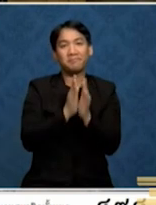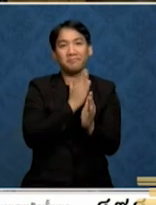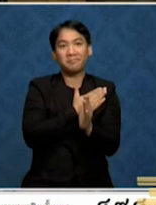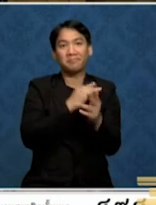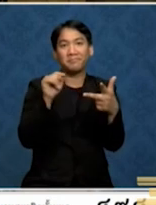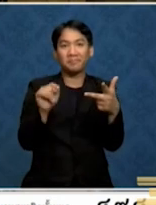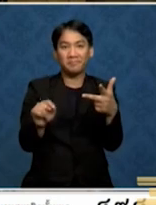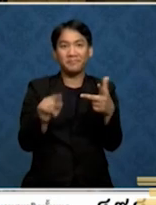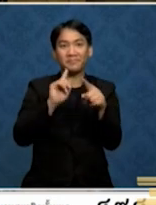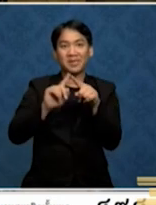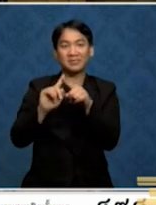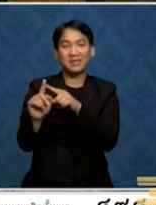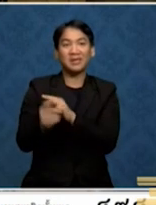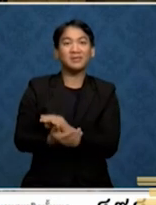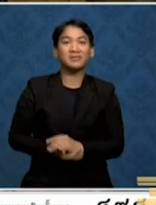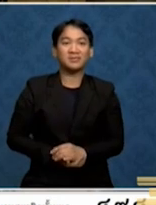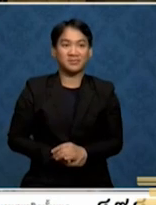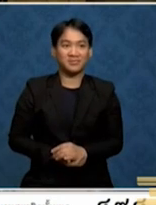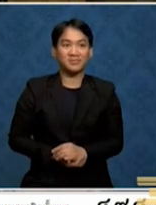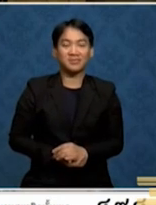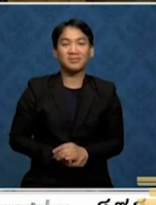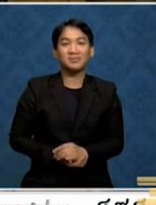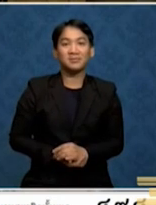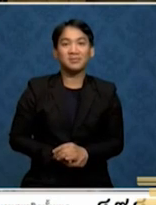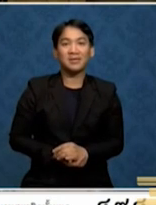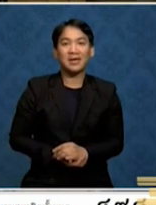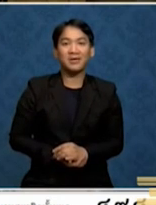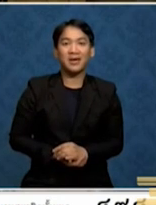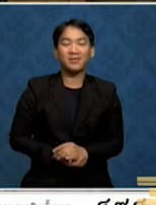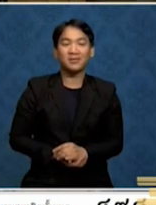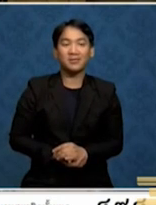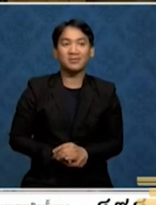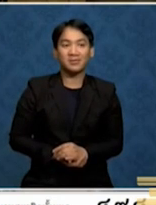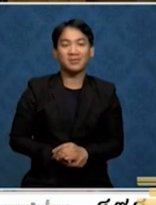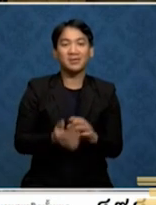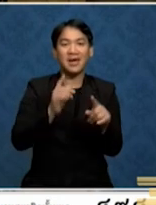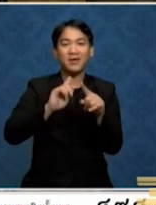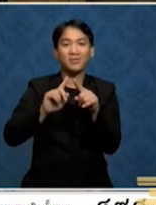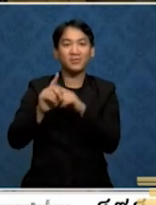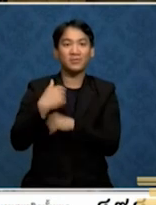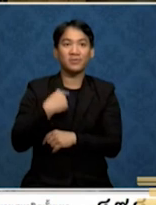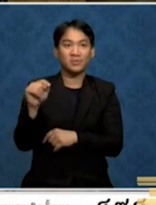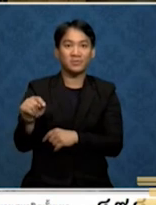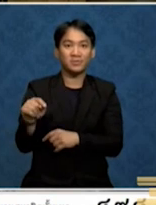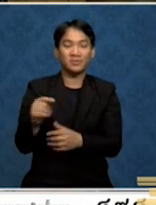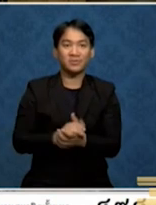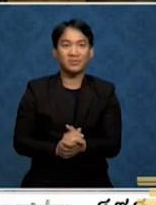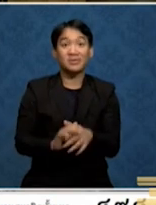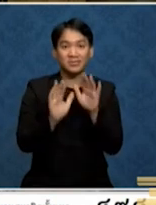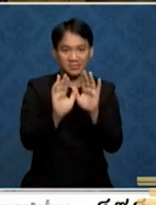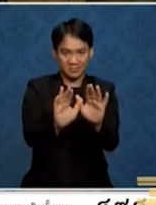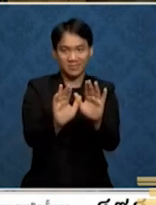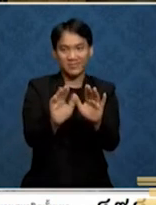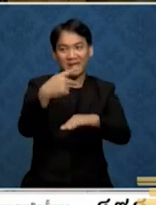ทยเขตอำเภอพนมดงรักที่พักสงฆ์สระแก้วและที่พักสงฆ์บ้านไทยสันติสุขจึงขอหารือผ่านท่านประธานสภ